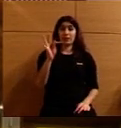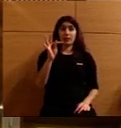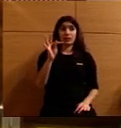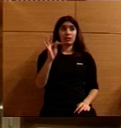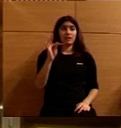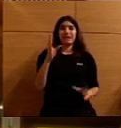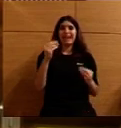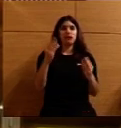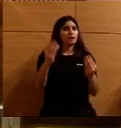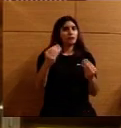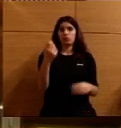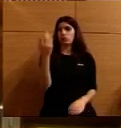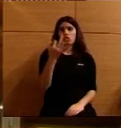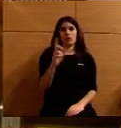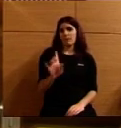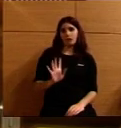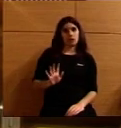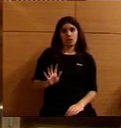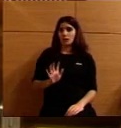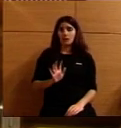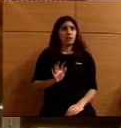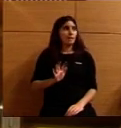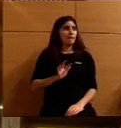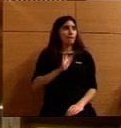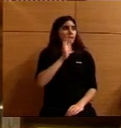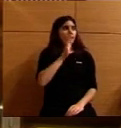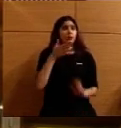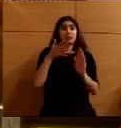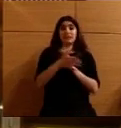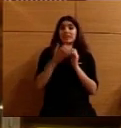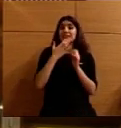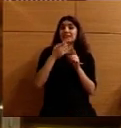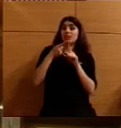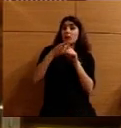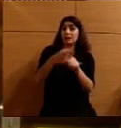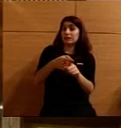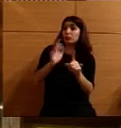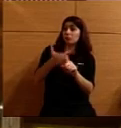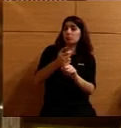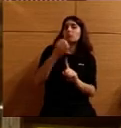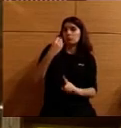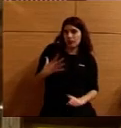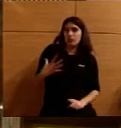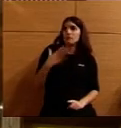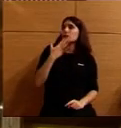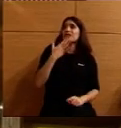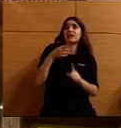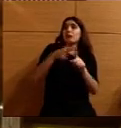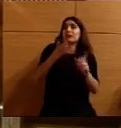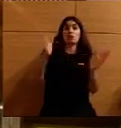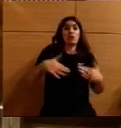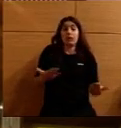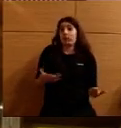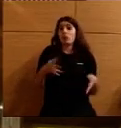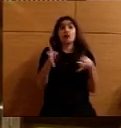ser mal, si això significara arribar a un objectiu, si això significara que n'hi ha una